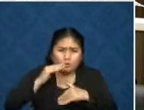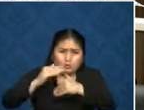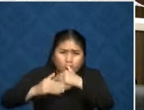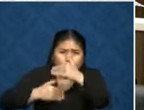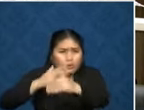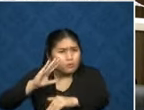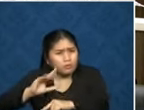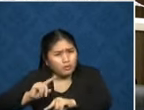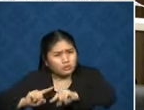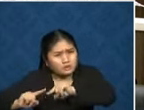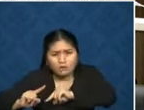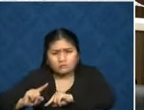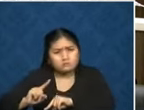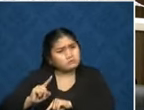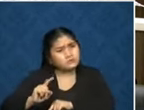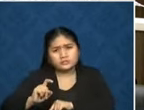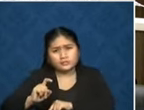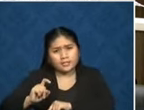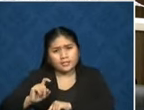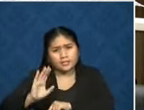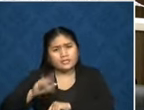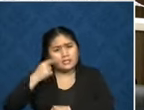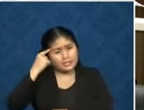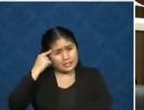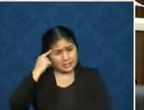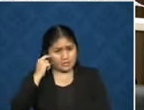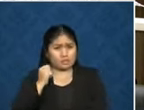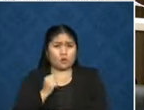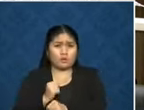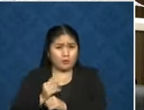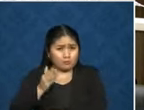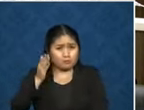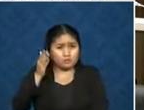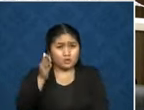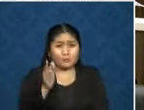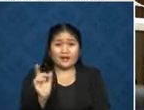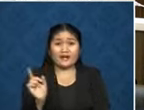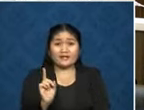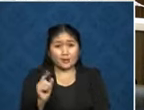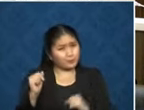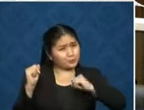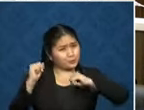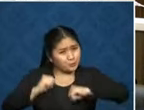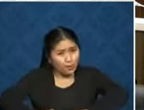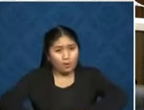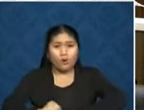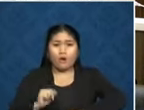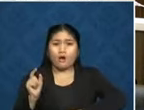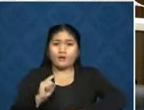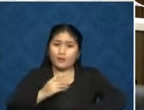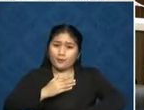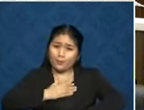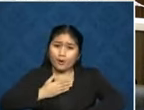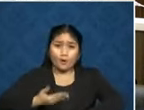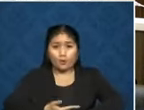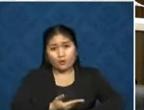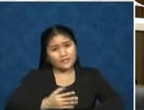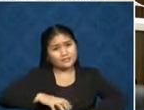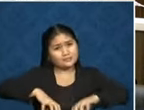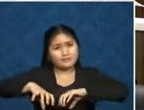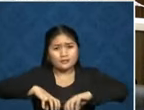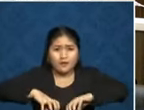คโนโลยีได้เพราะฉะนั้นสิ่งที่เราควรจะต้องทำกันข้างหน้าก็คือความตกลงกันว่าเราจะจัด